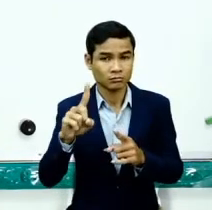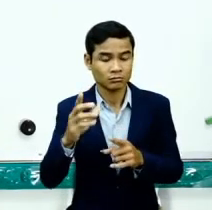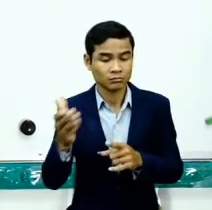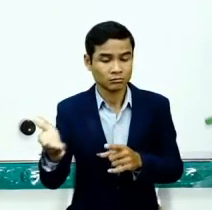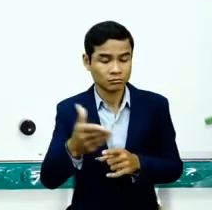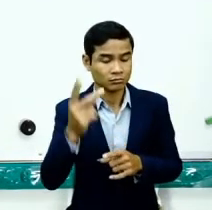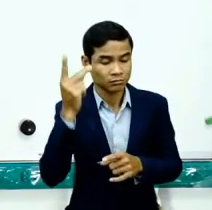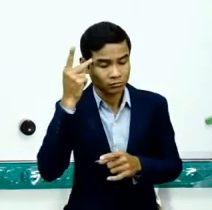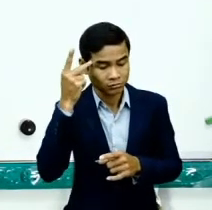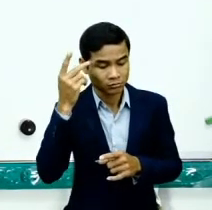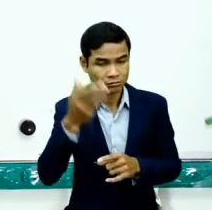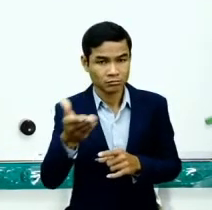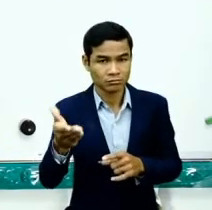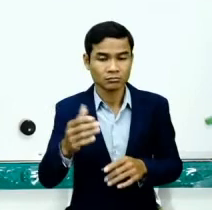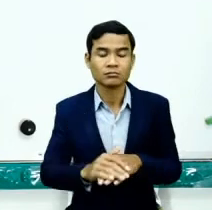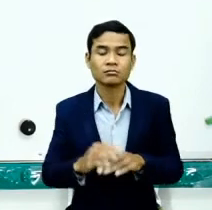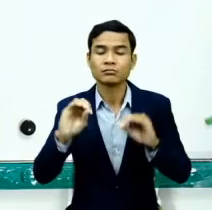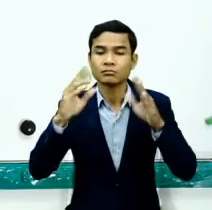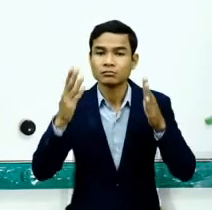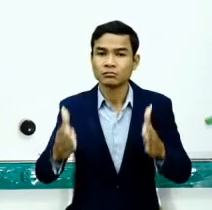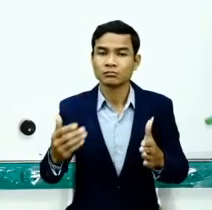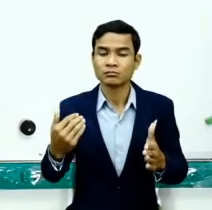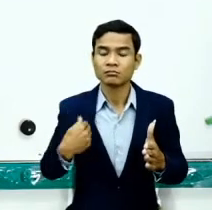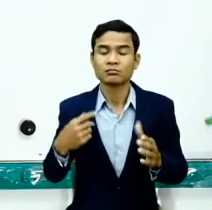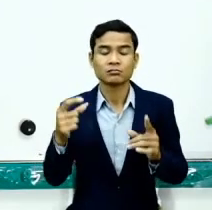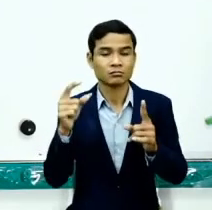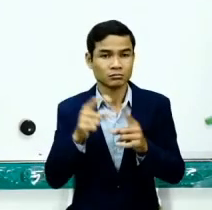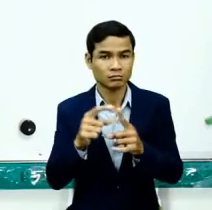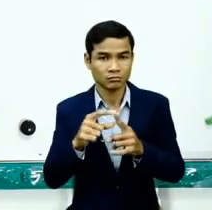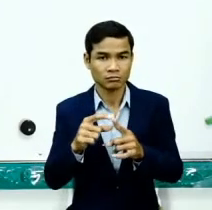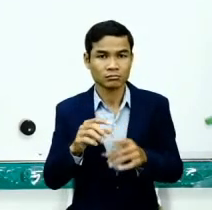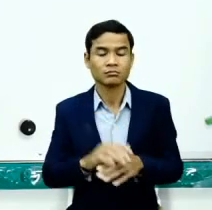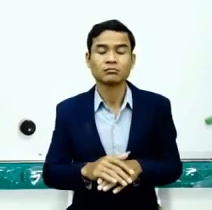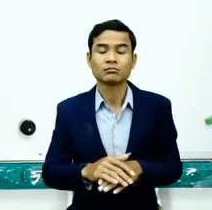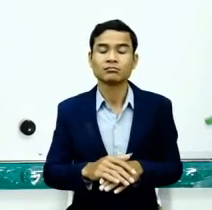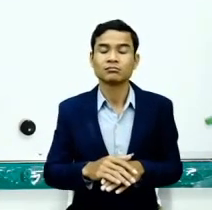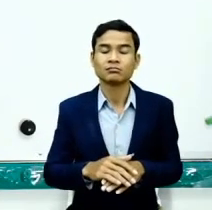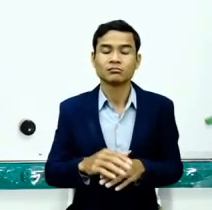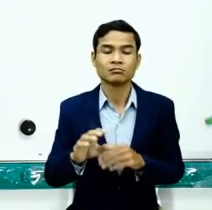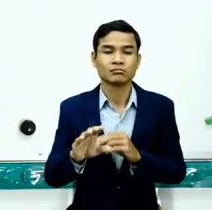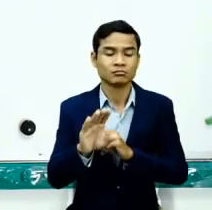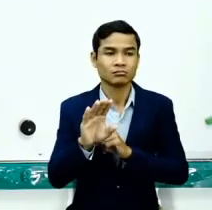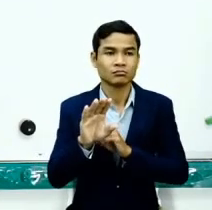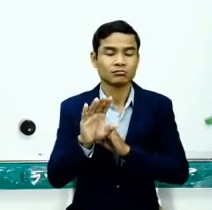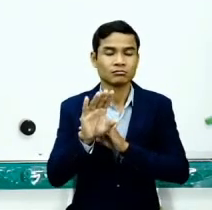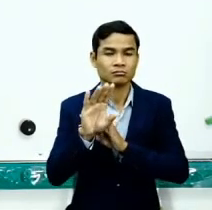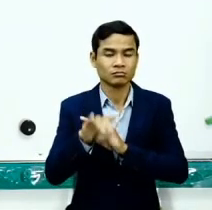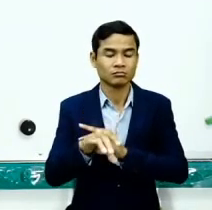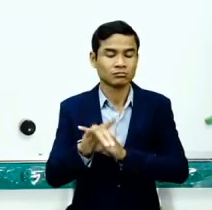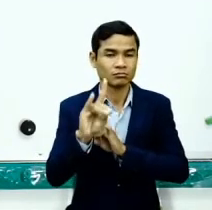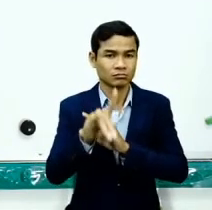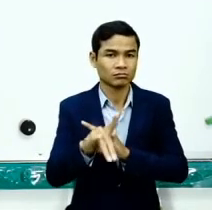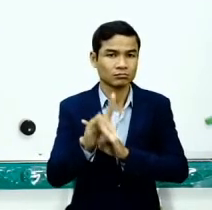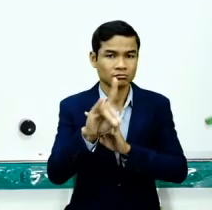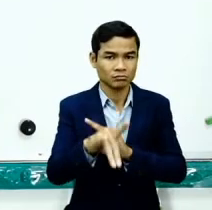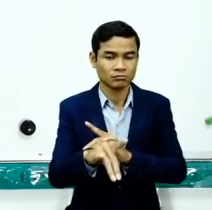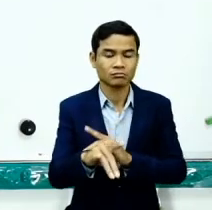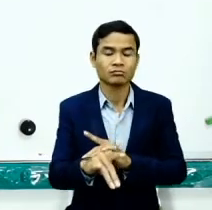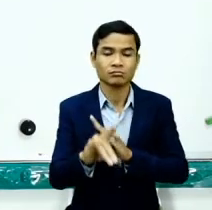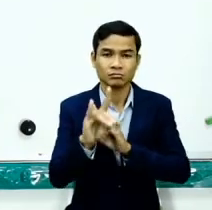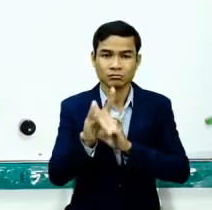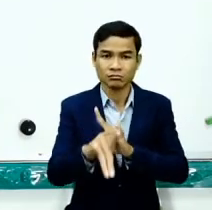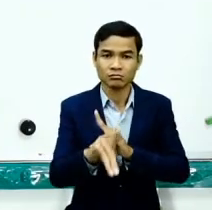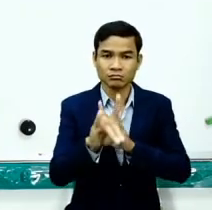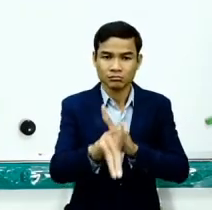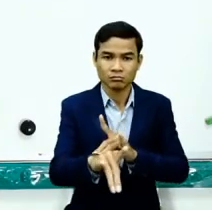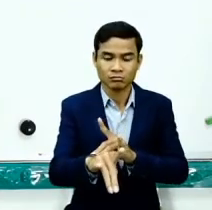đá chà đá nè cử cứ miền bịa ốt chà ốt cứ